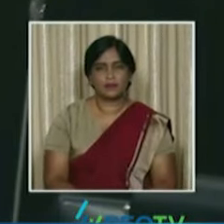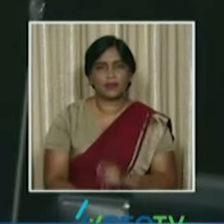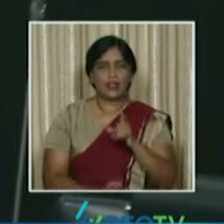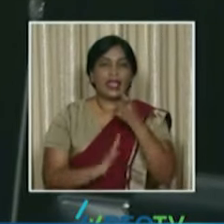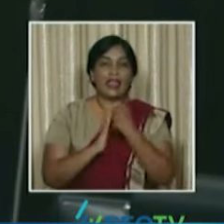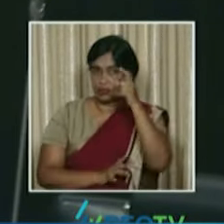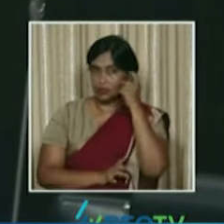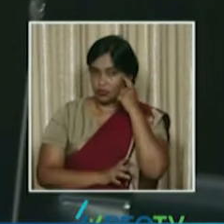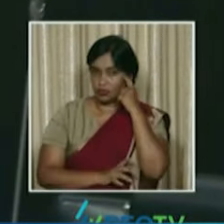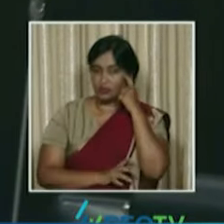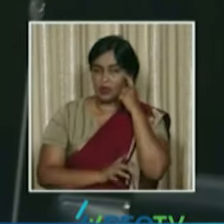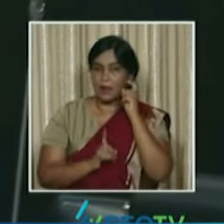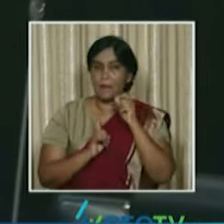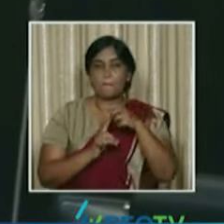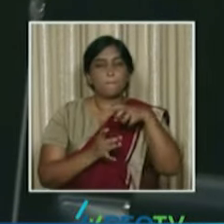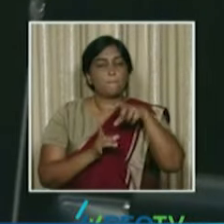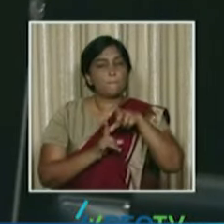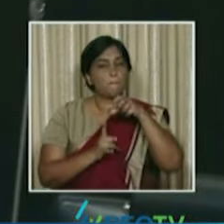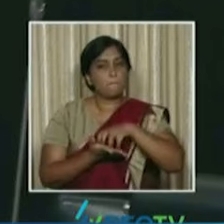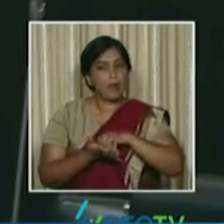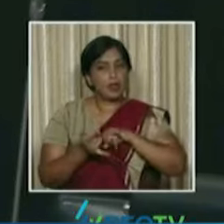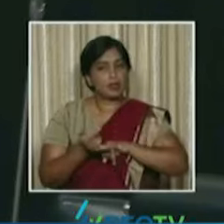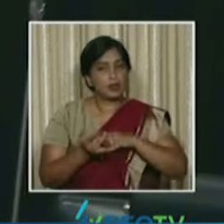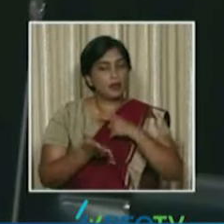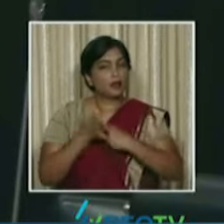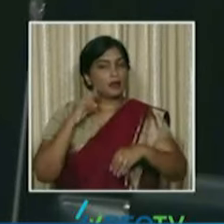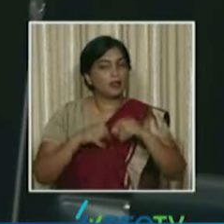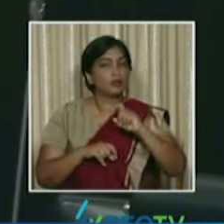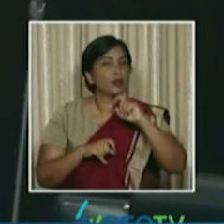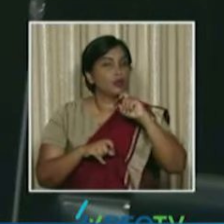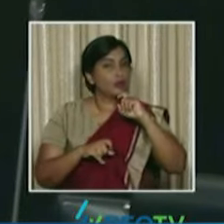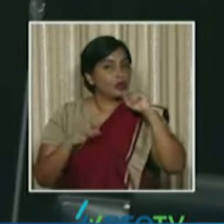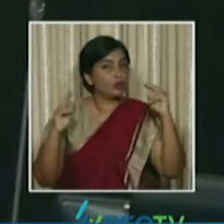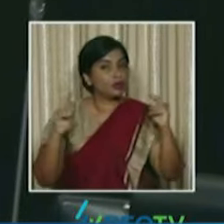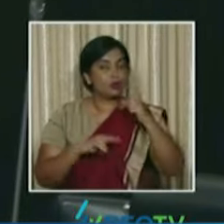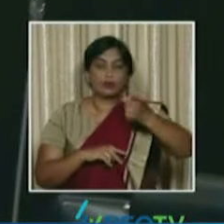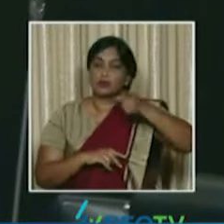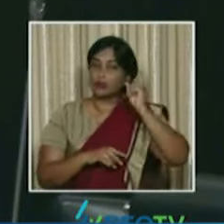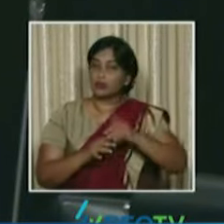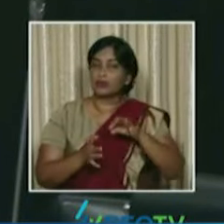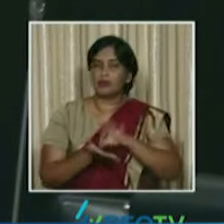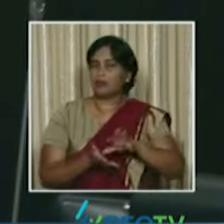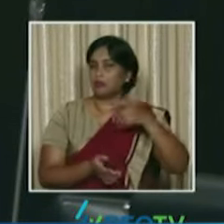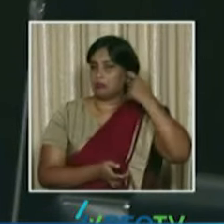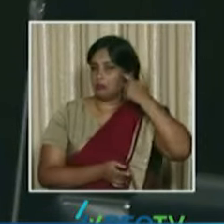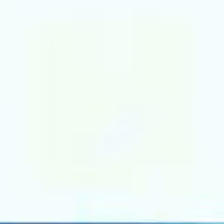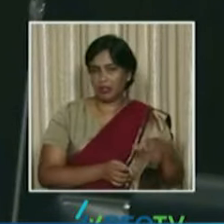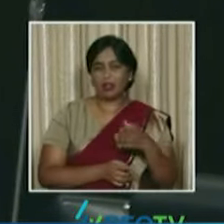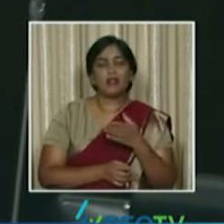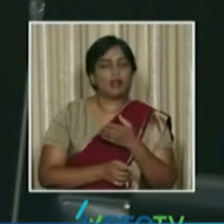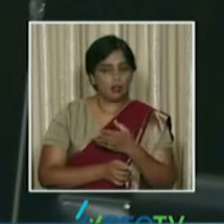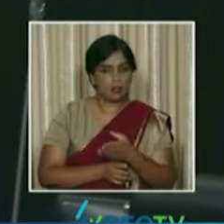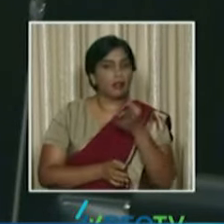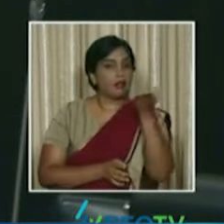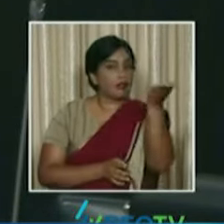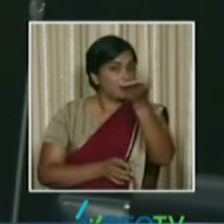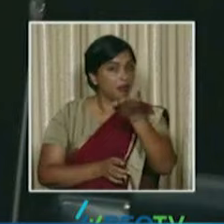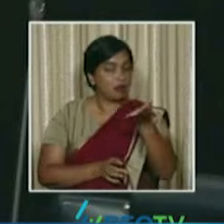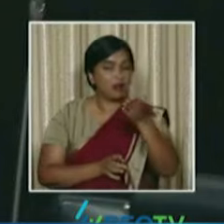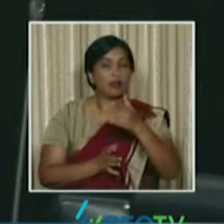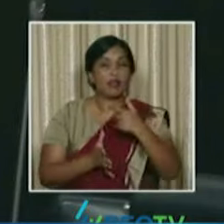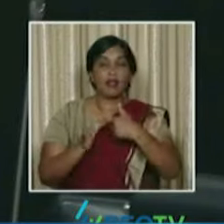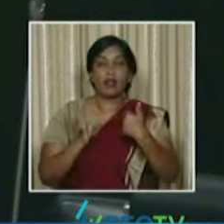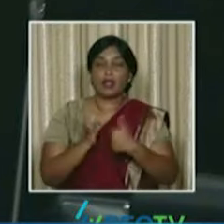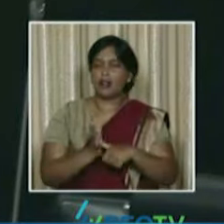ගණන ගන්න දෙයක් නැහනේ. පළාත් සභා මැතිවරණ පනත ශ්‍රේෂ්ඨාධිකරණයේ තීන්දුව තුට්ටුවකට තකන්නේ නැතුව තමුන්නාන්සලා ඒ